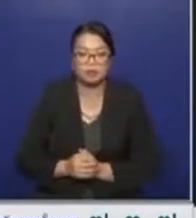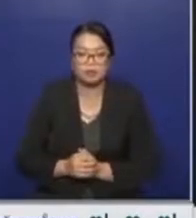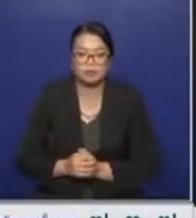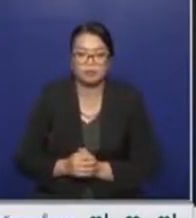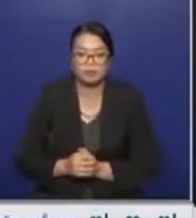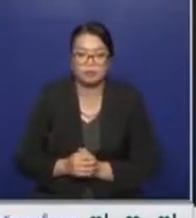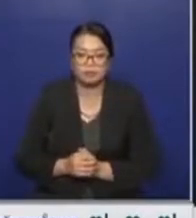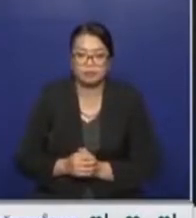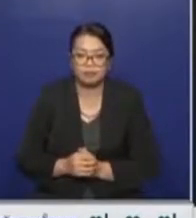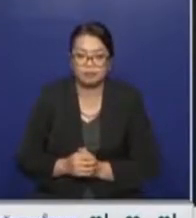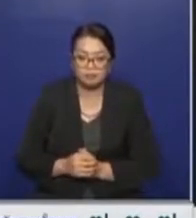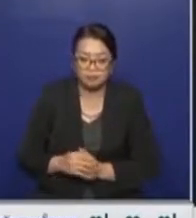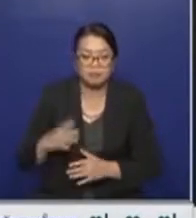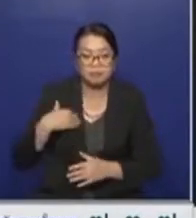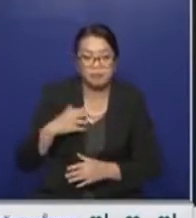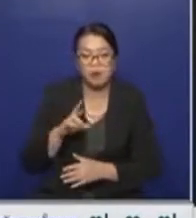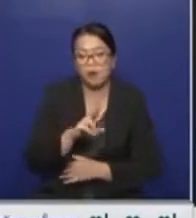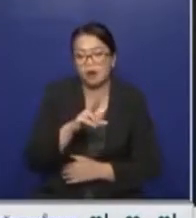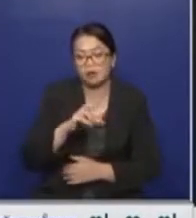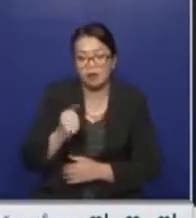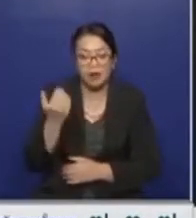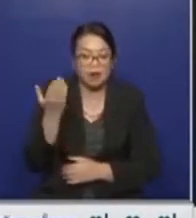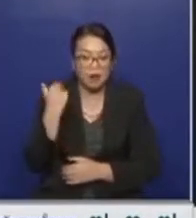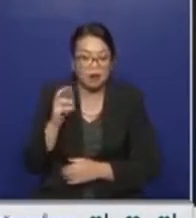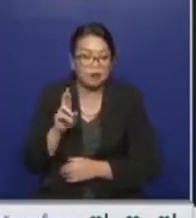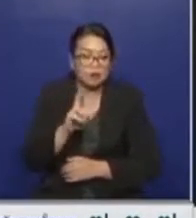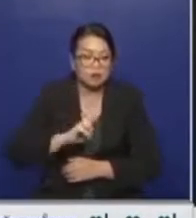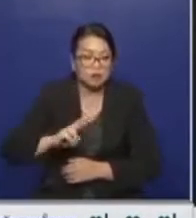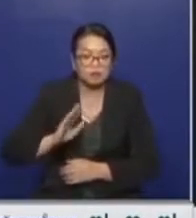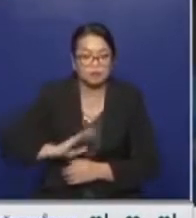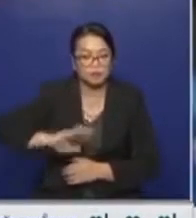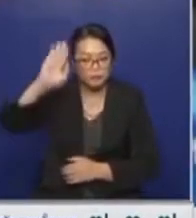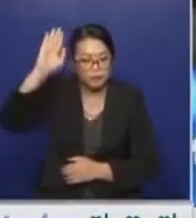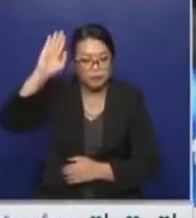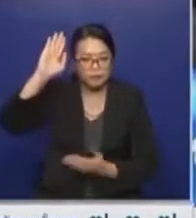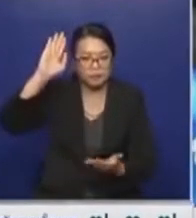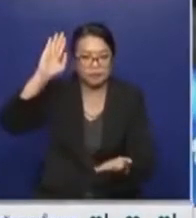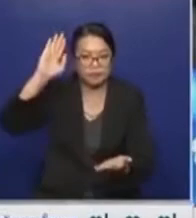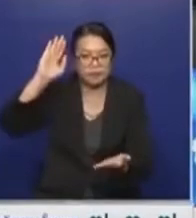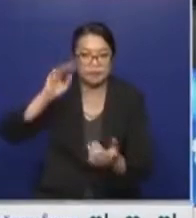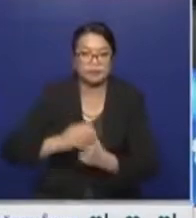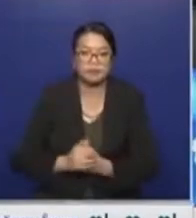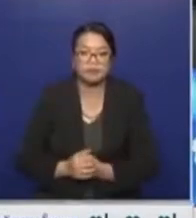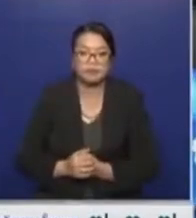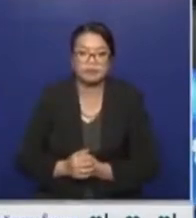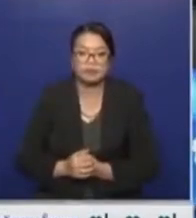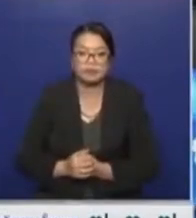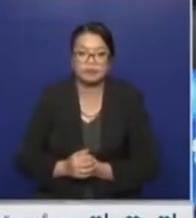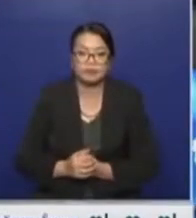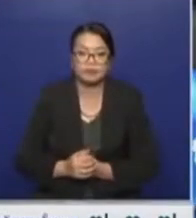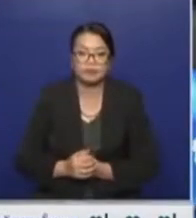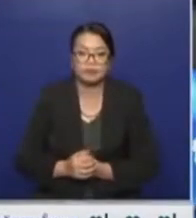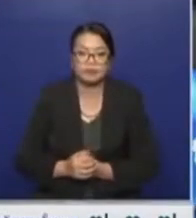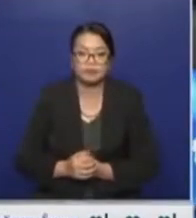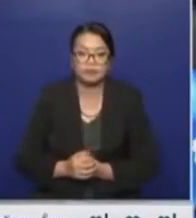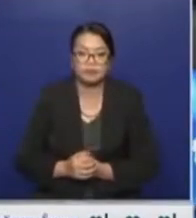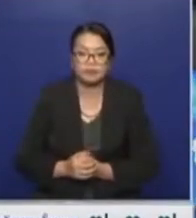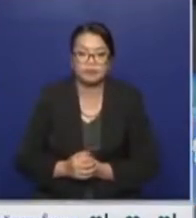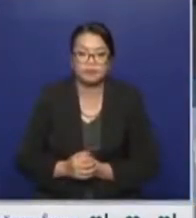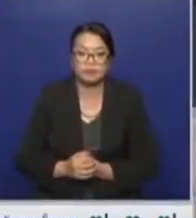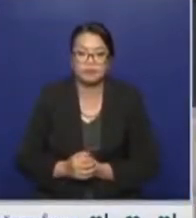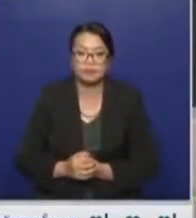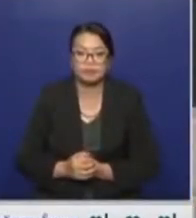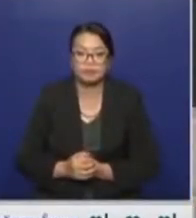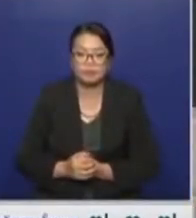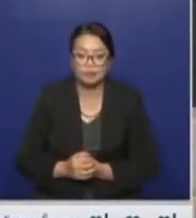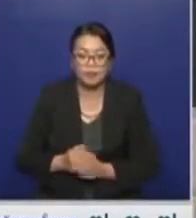รมเผด็จการรัฐสภาที่เคยใช้กัน เป็ นวาทกรรมจอมปลอมค่ะ สาวยันติชาครับเมื่อสักครู่นี้เ